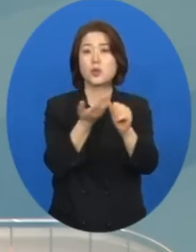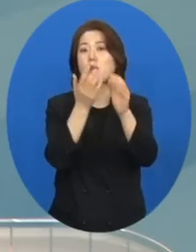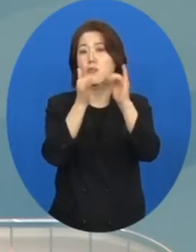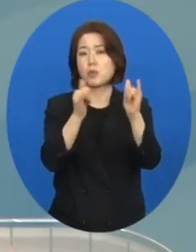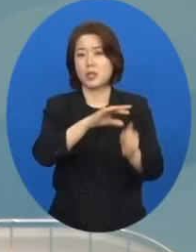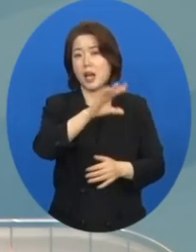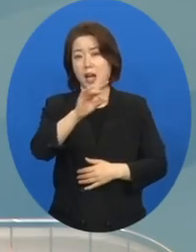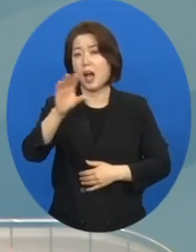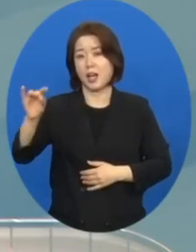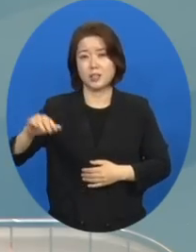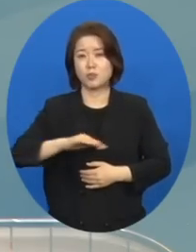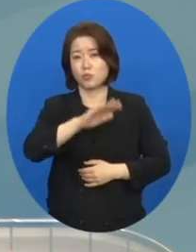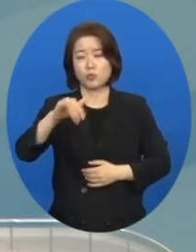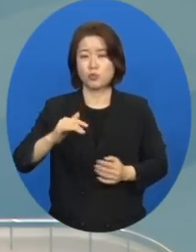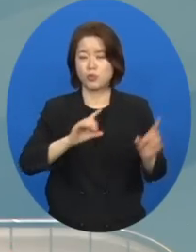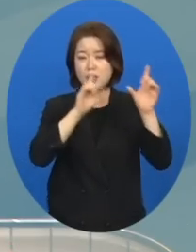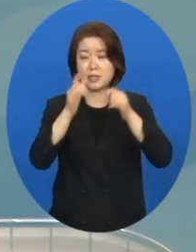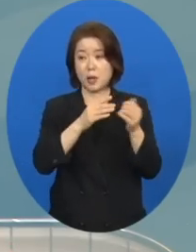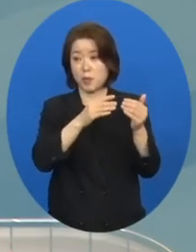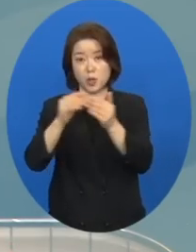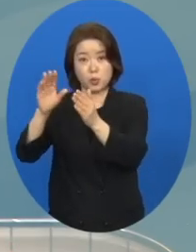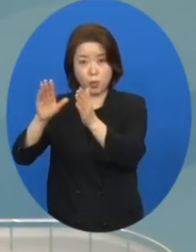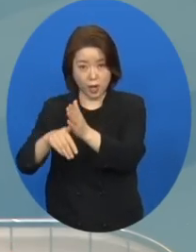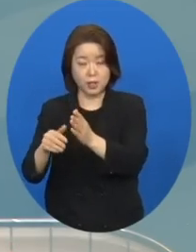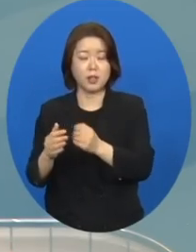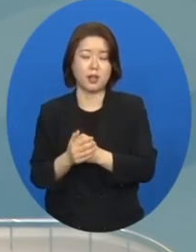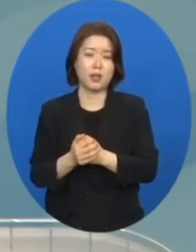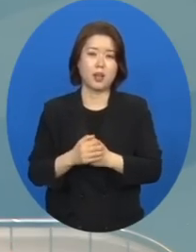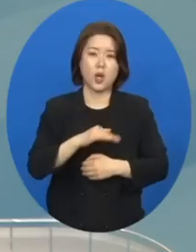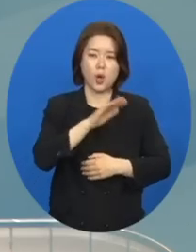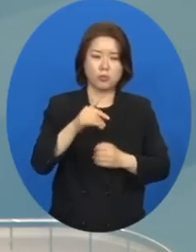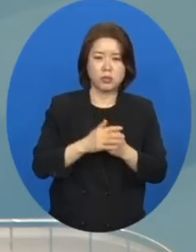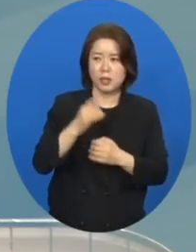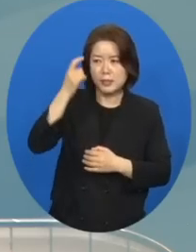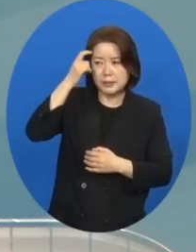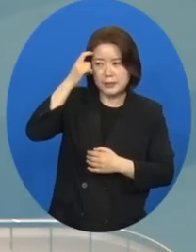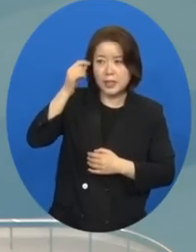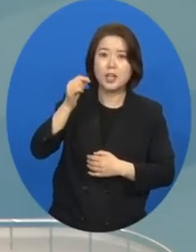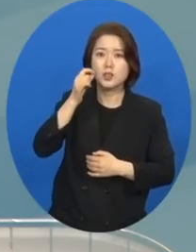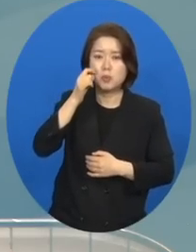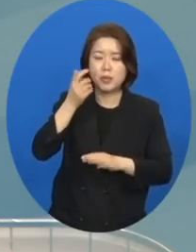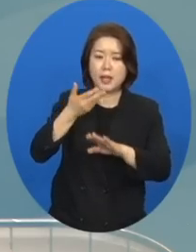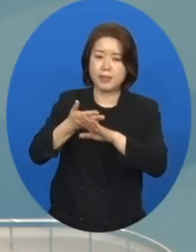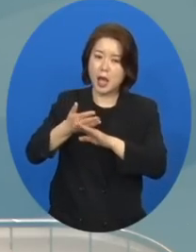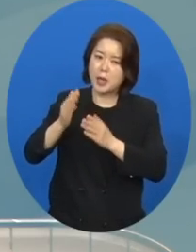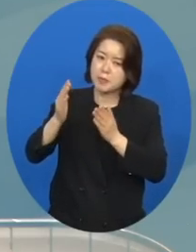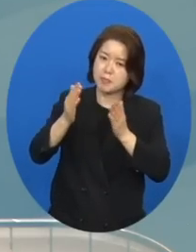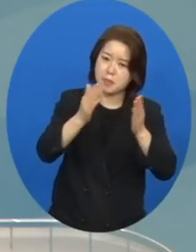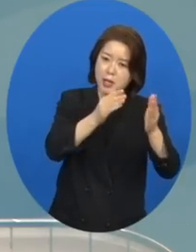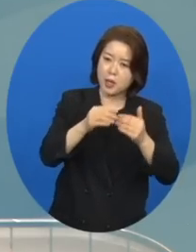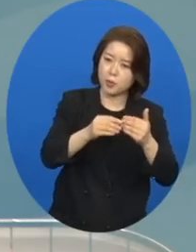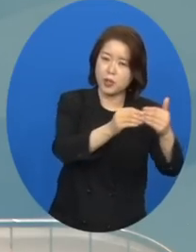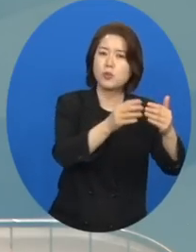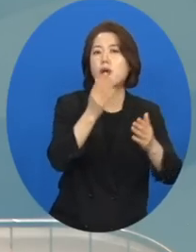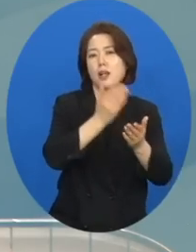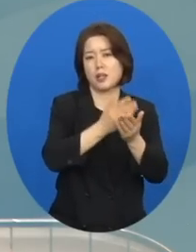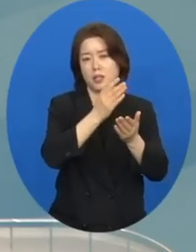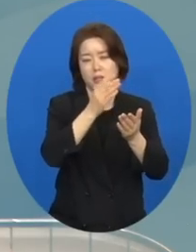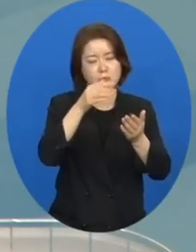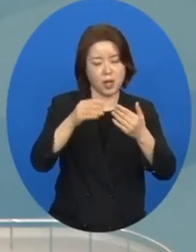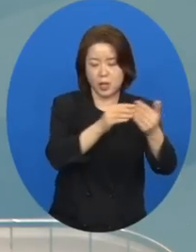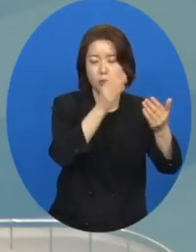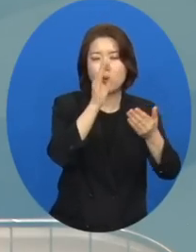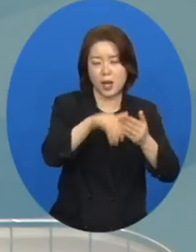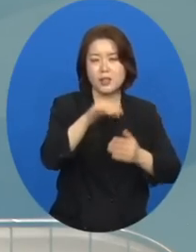요 우리의 삶을 인도하실 때 우리를 우리가 예측하지 못한 전혀 다른 방향으로 인도 하시기도 합니다